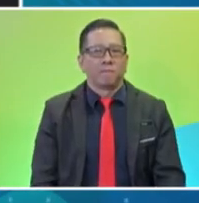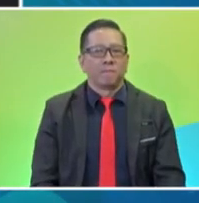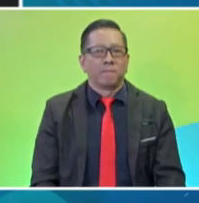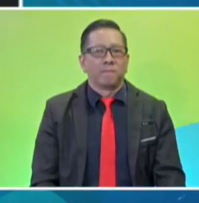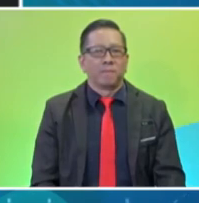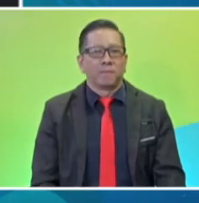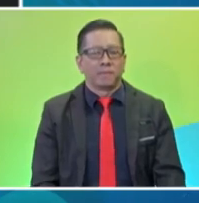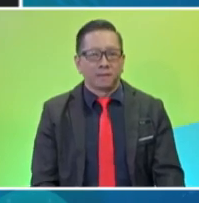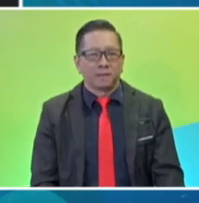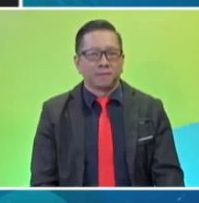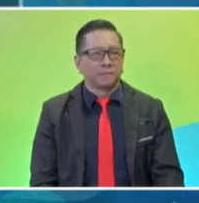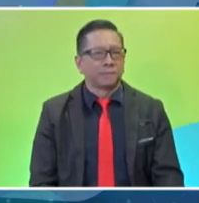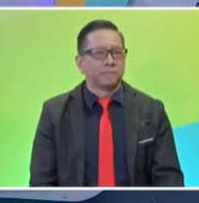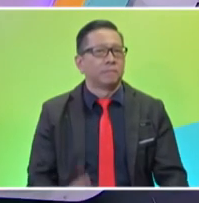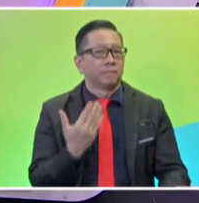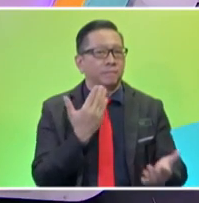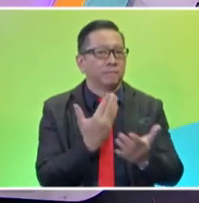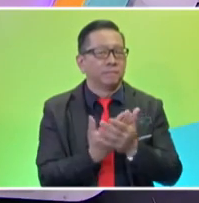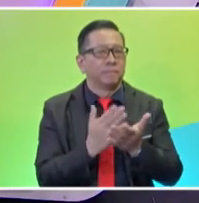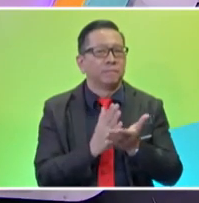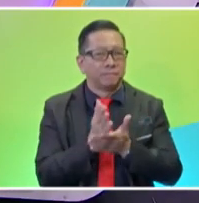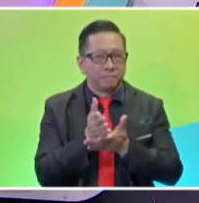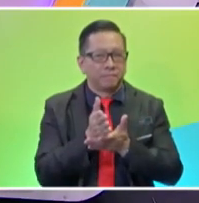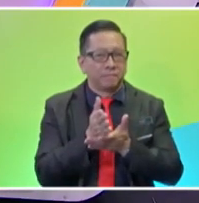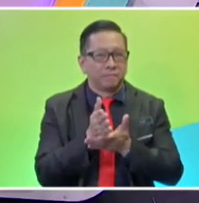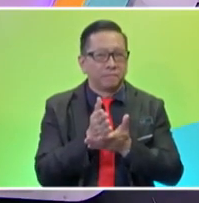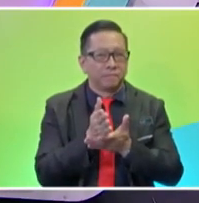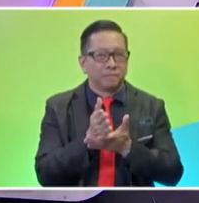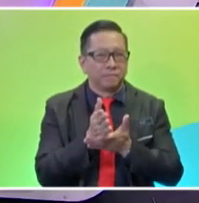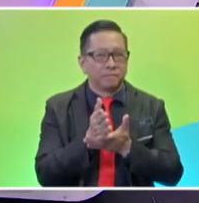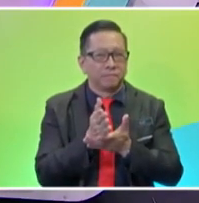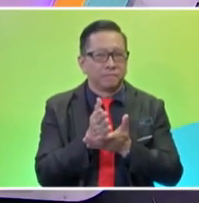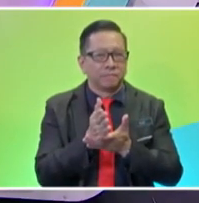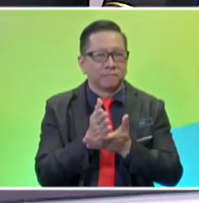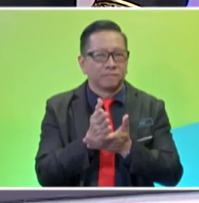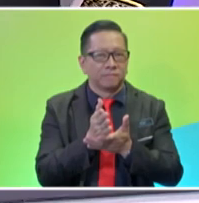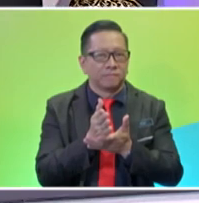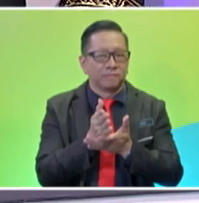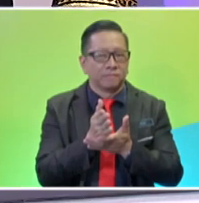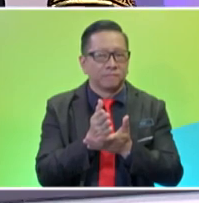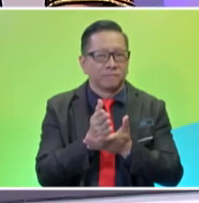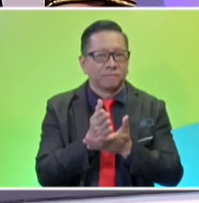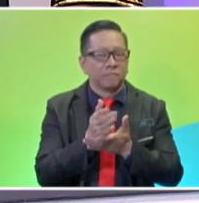jelas baik seterusnya ah seterusnya kita